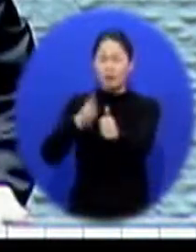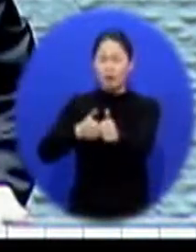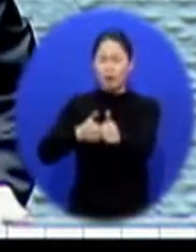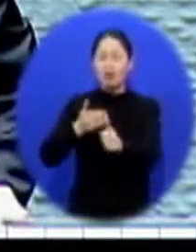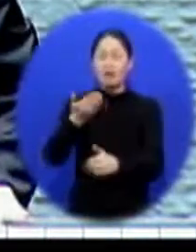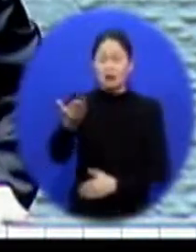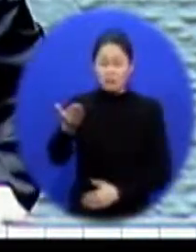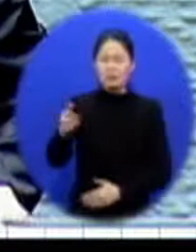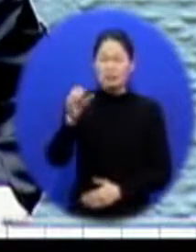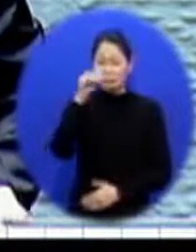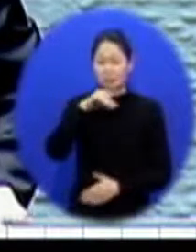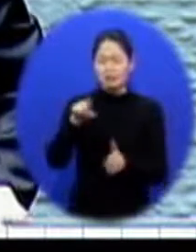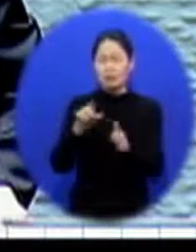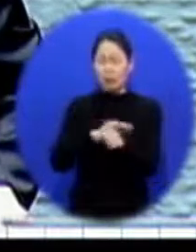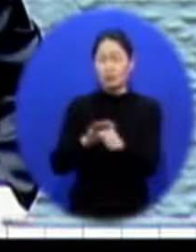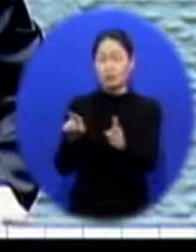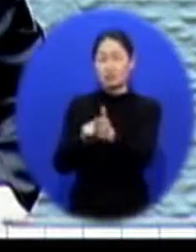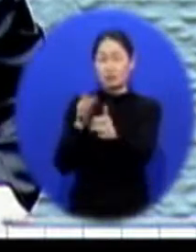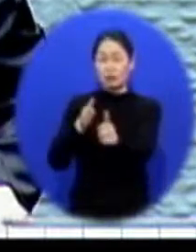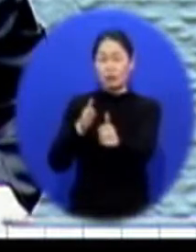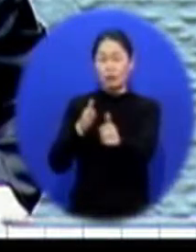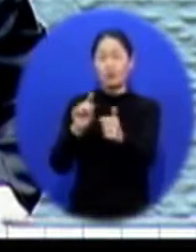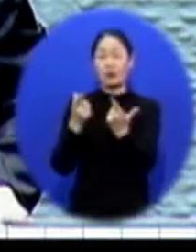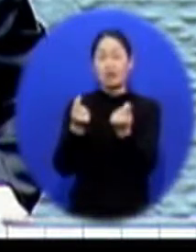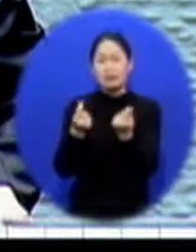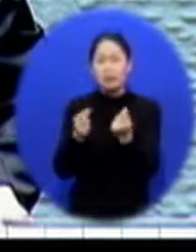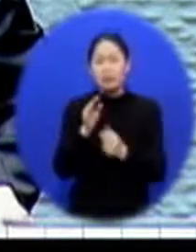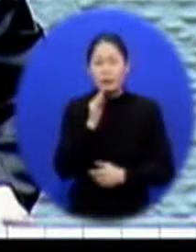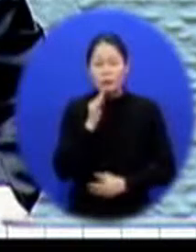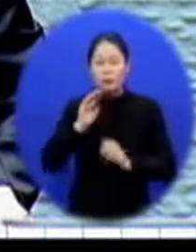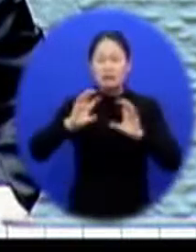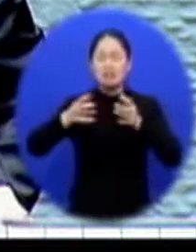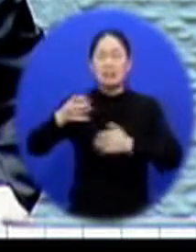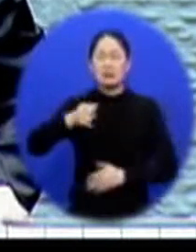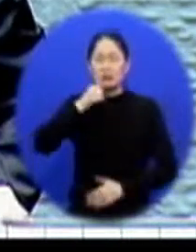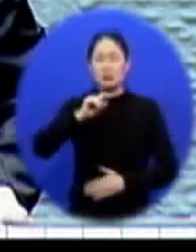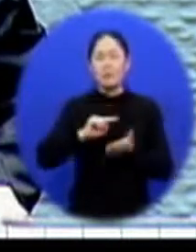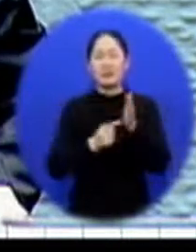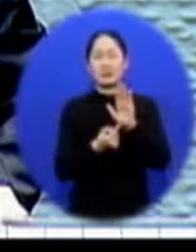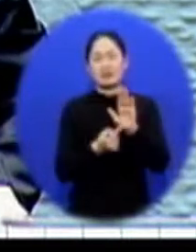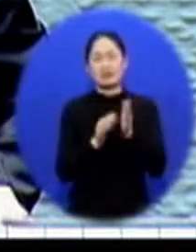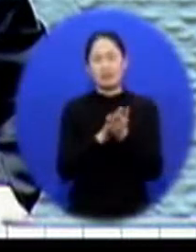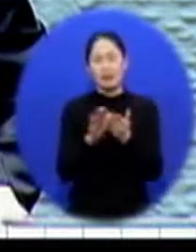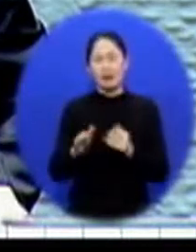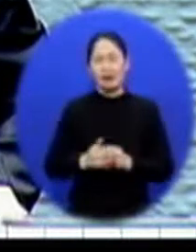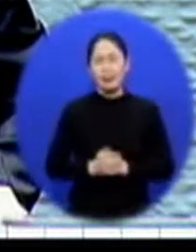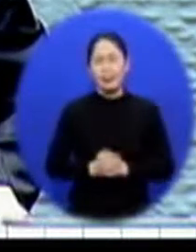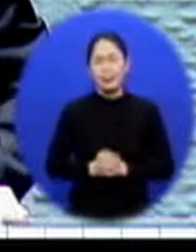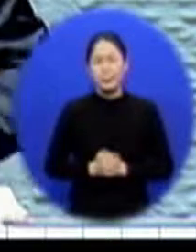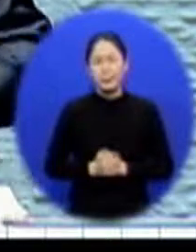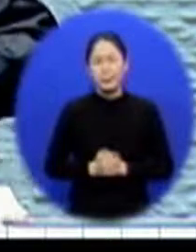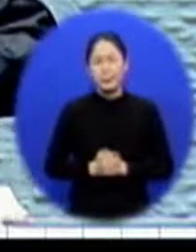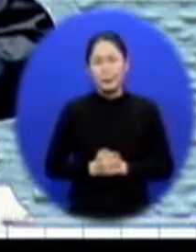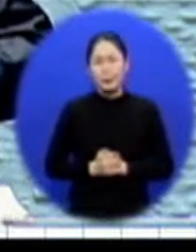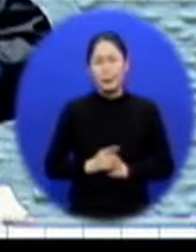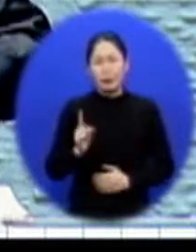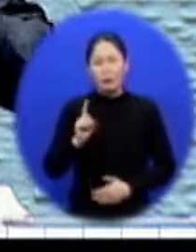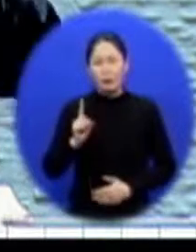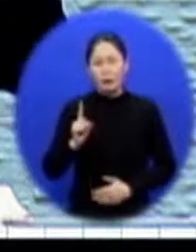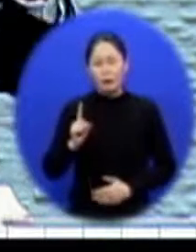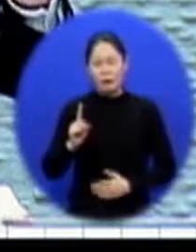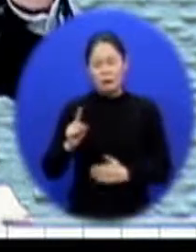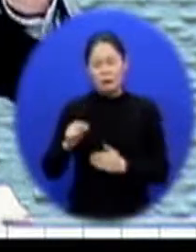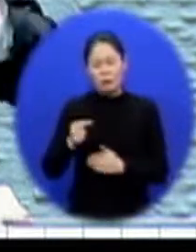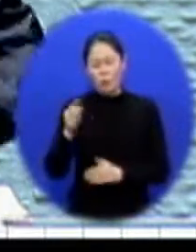믿으세요 그게 바로 재상이 가지고 있는 반응 이에요 한편으로는 마음에